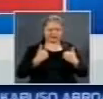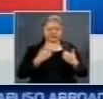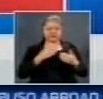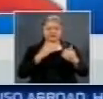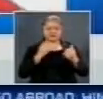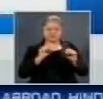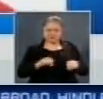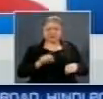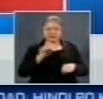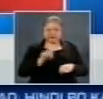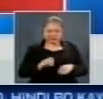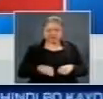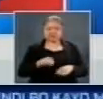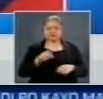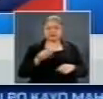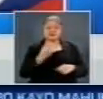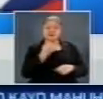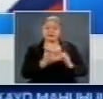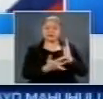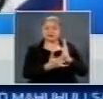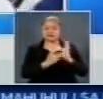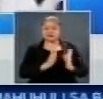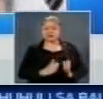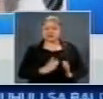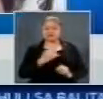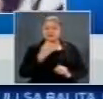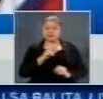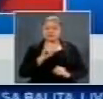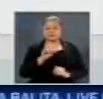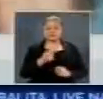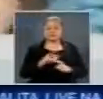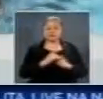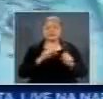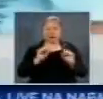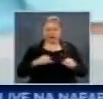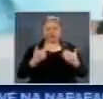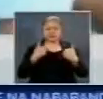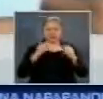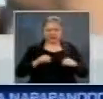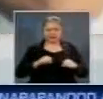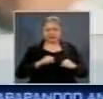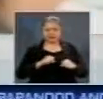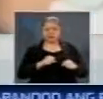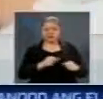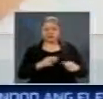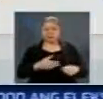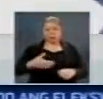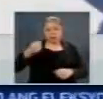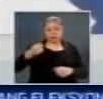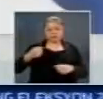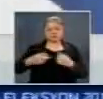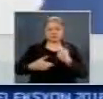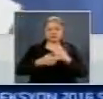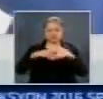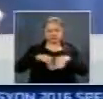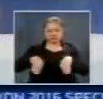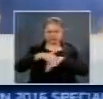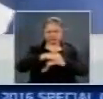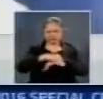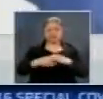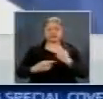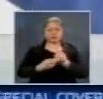na, ang sabi ng technician na trained ng Smartmatic, ay meron talagang on standby na mga VCM na papalit dapat